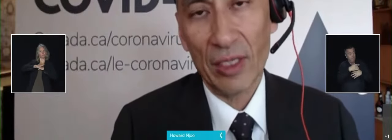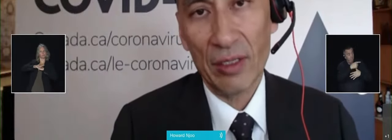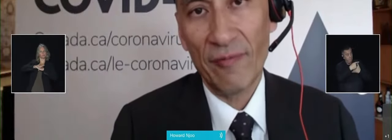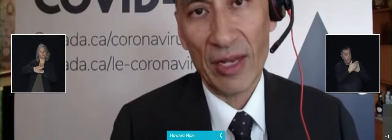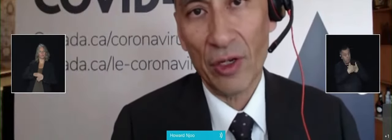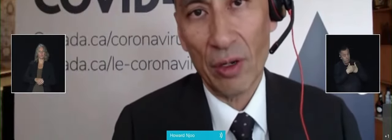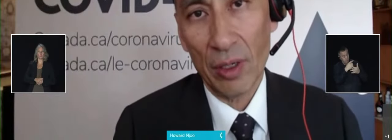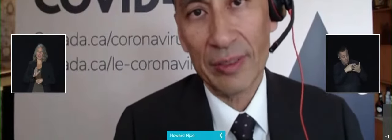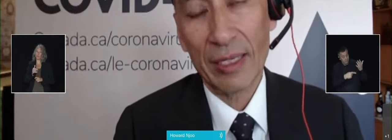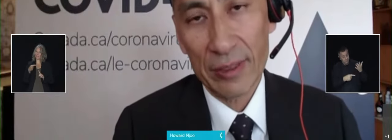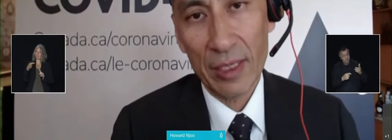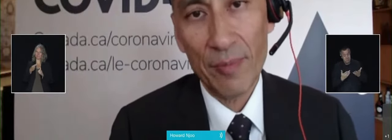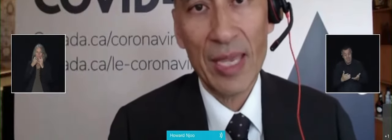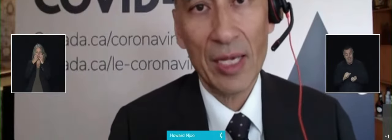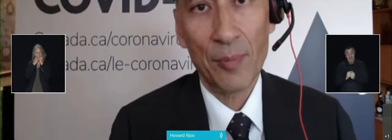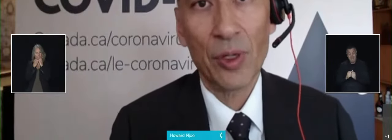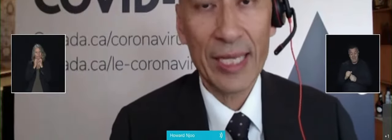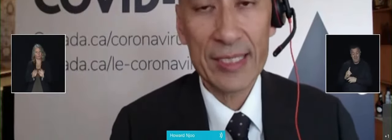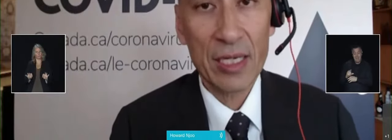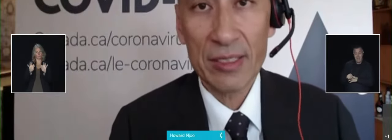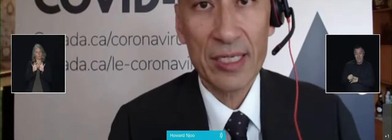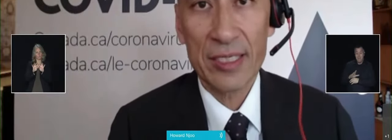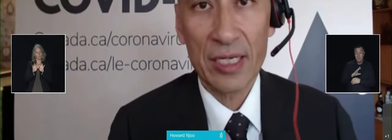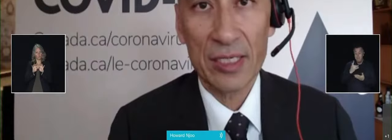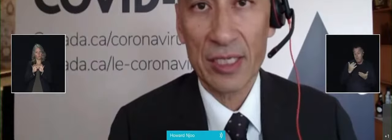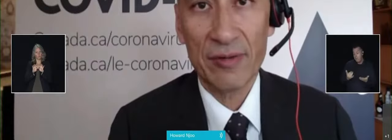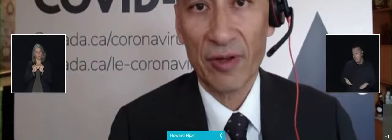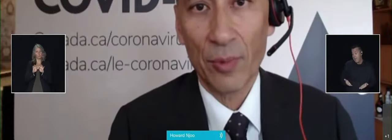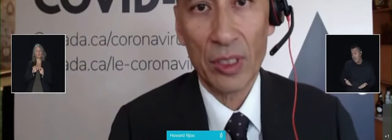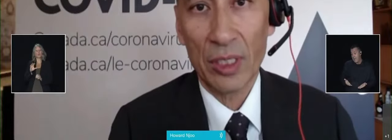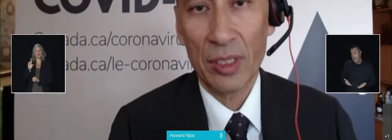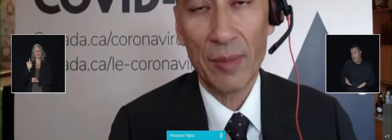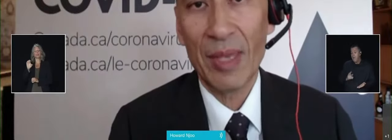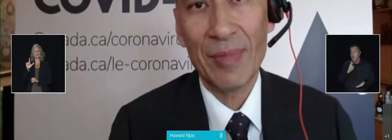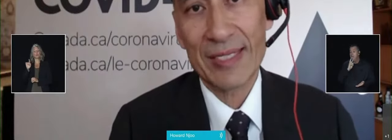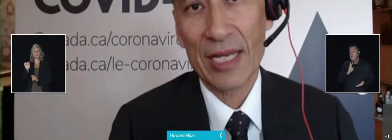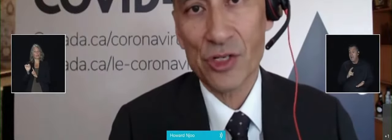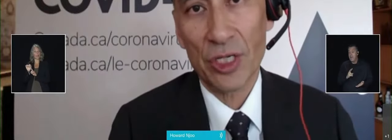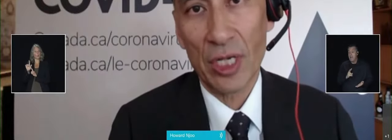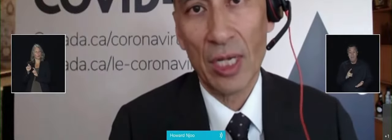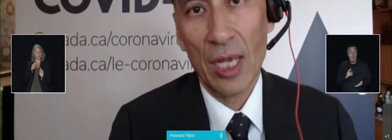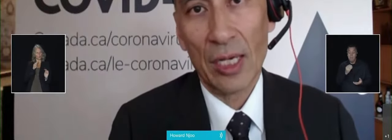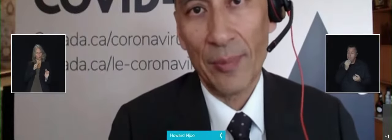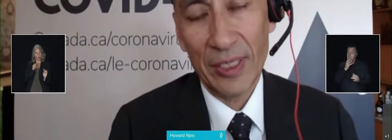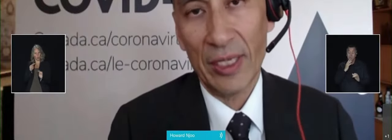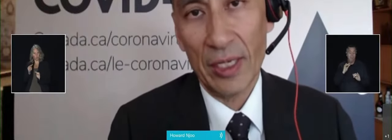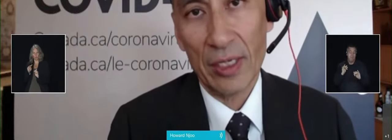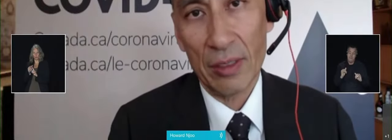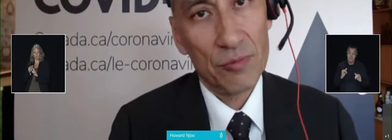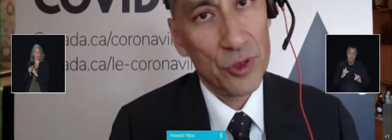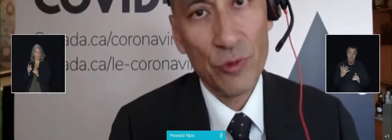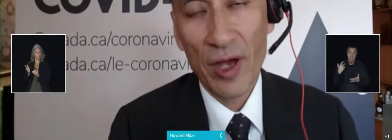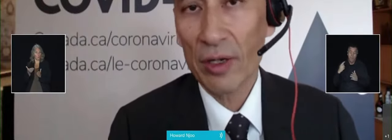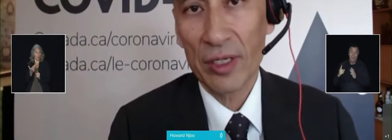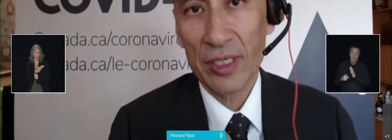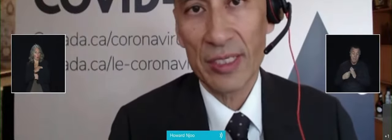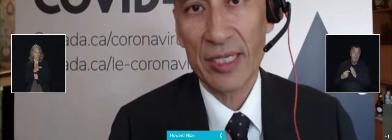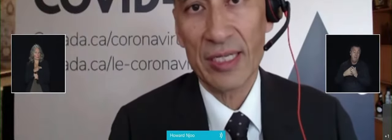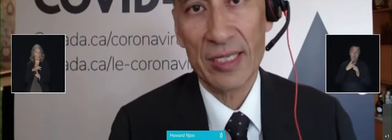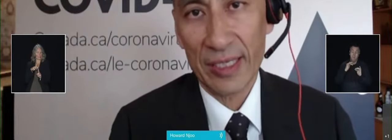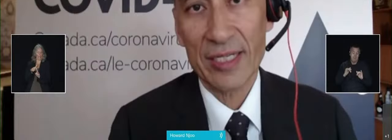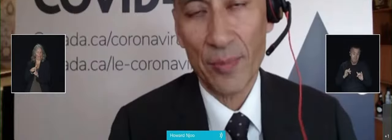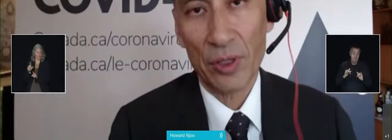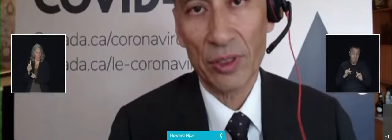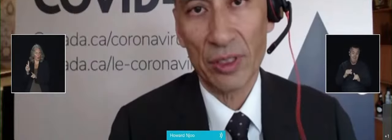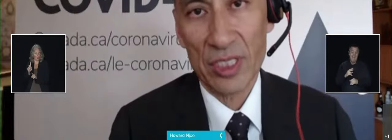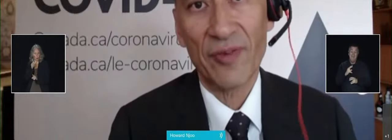avec le variant Delta, mais pour l'instant, c'est vraiment le même message. On a répété souvent que